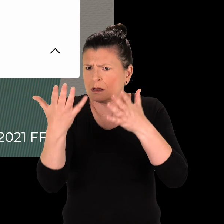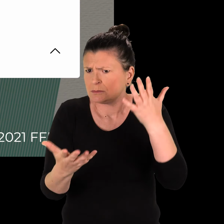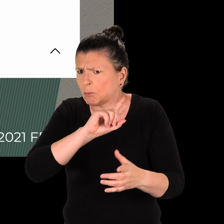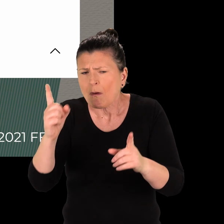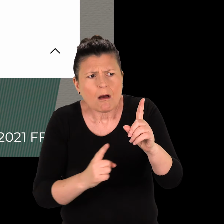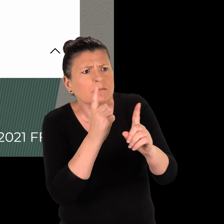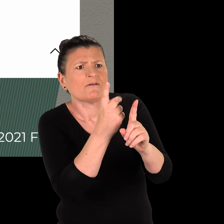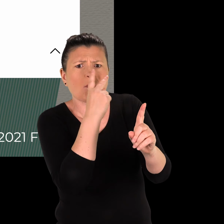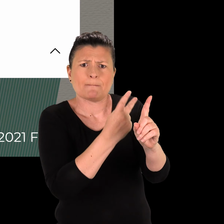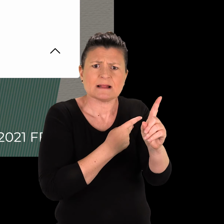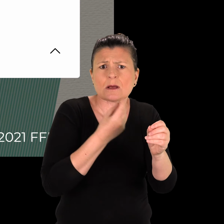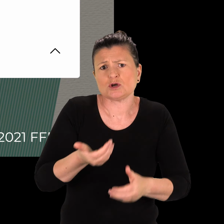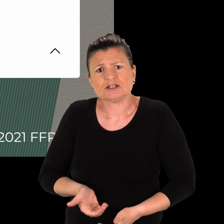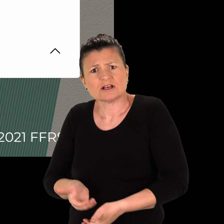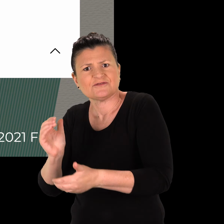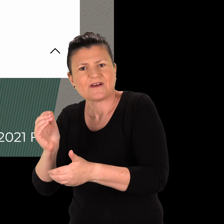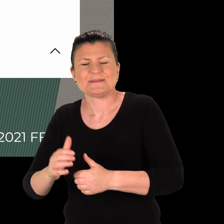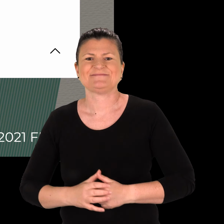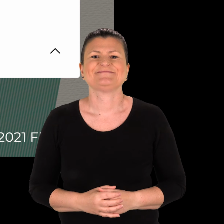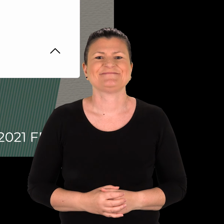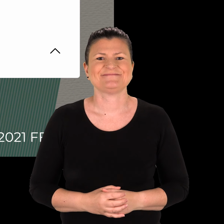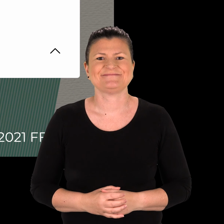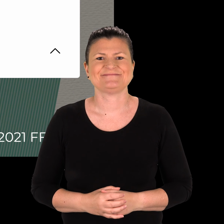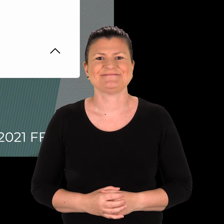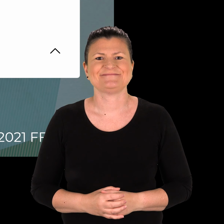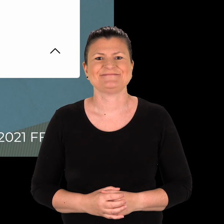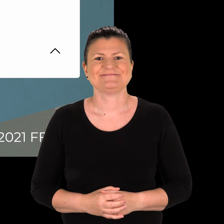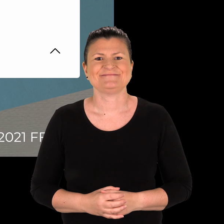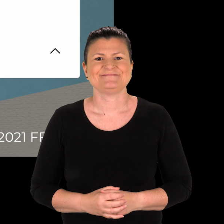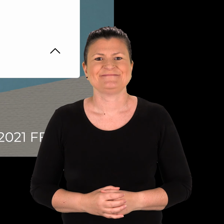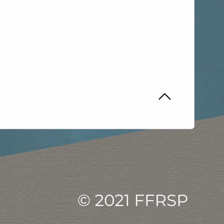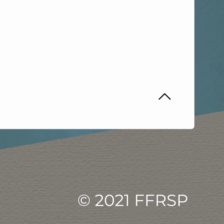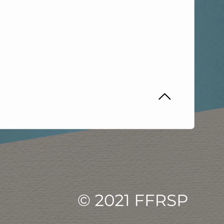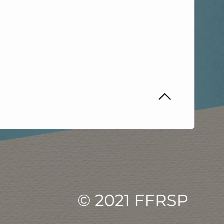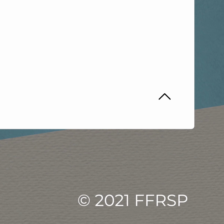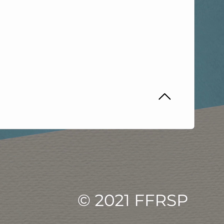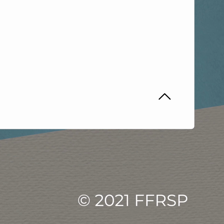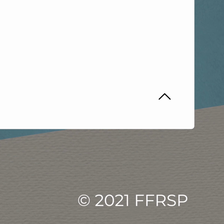normal de se poser des questions. N'hésitez pas à en parler à votre sage-femme ou à votre médecin.